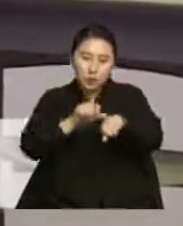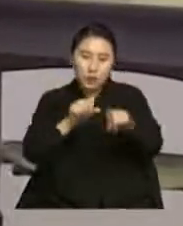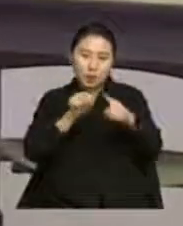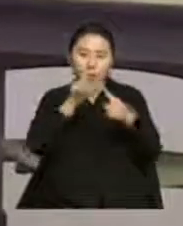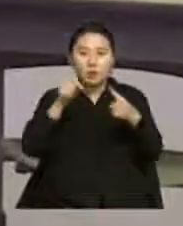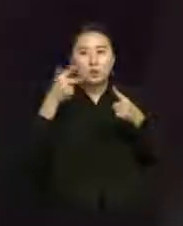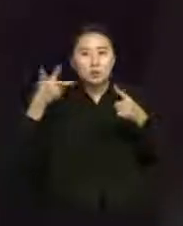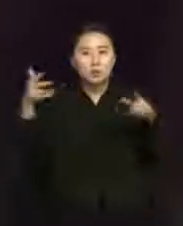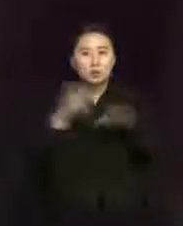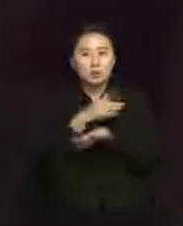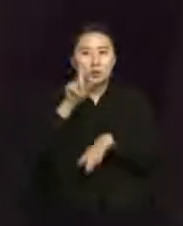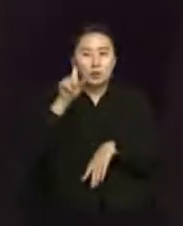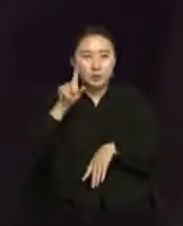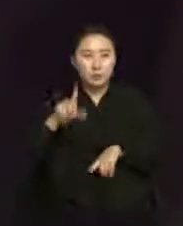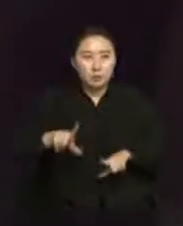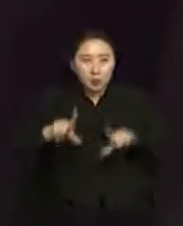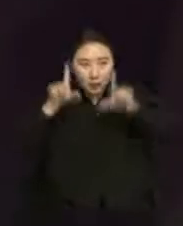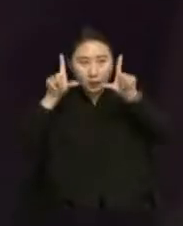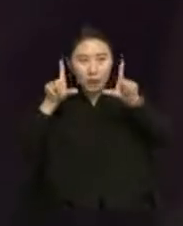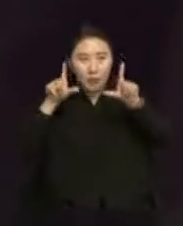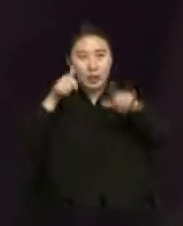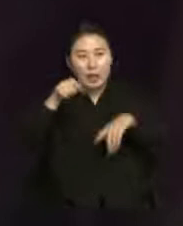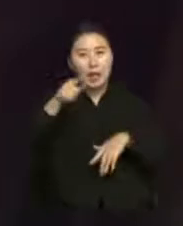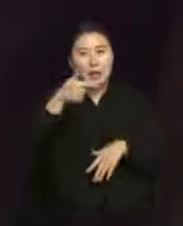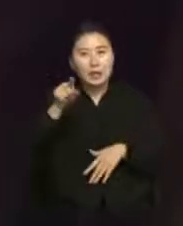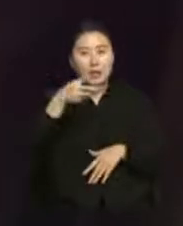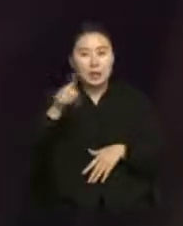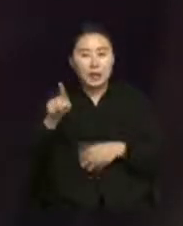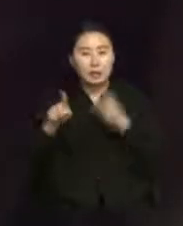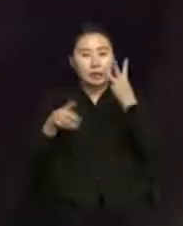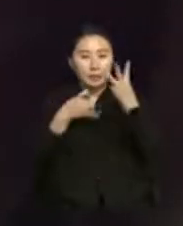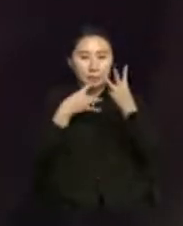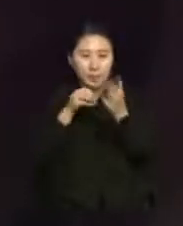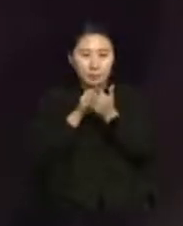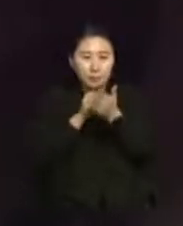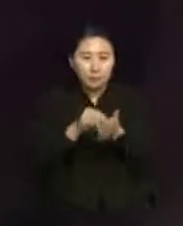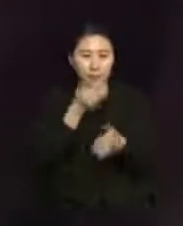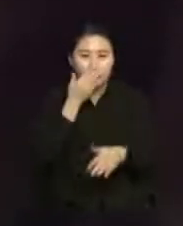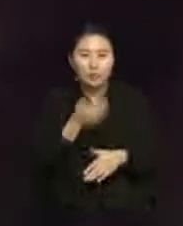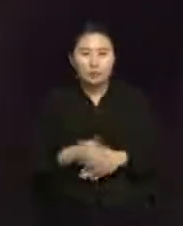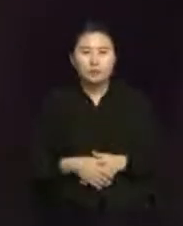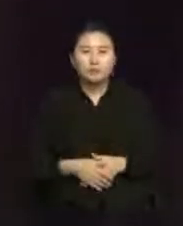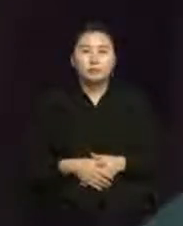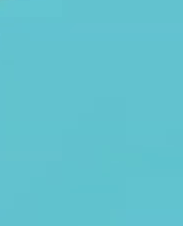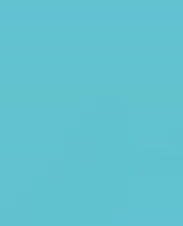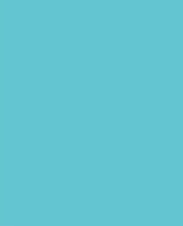1월 7일부터 11일까지 며 가나다 3개 군으로 나뉘어 진행됩니다